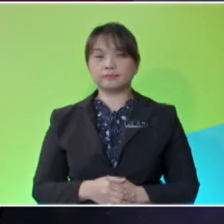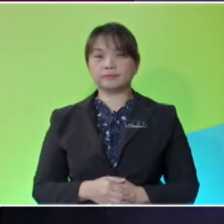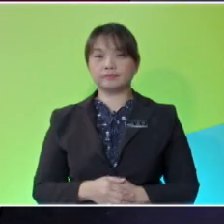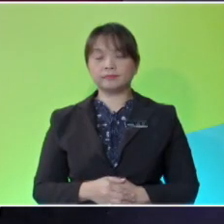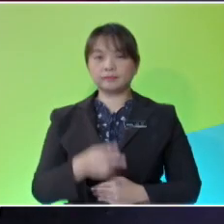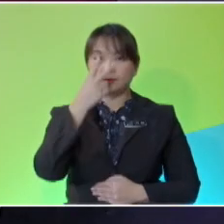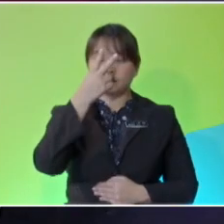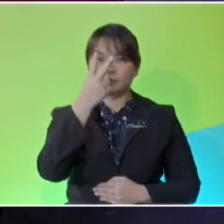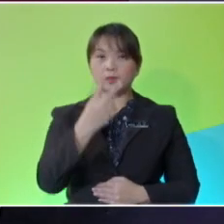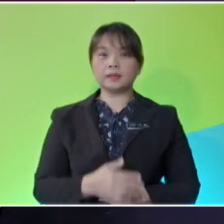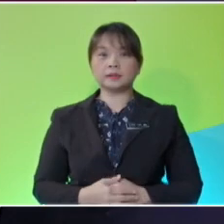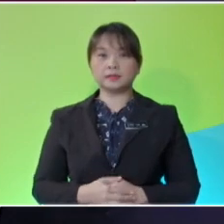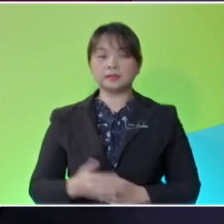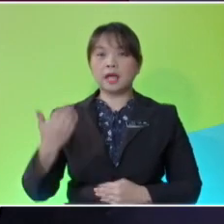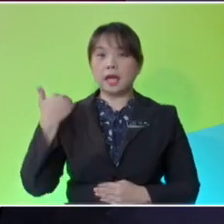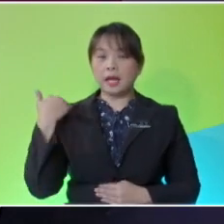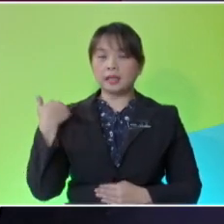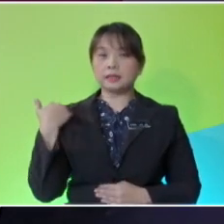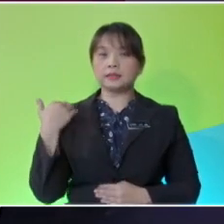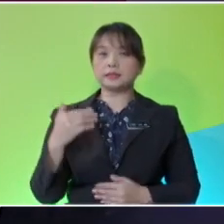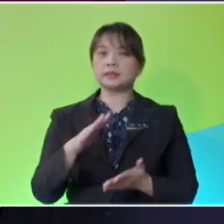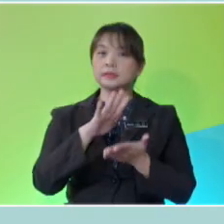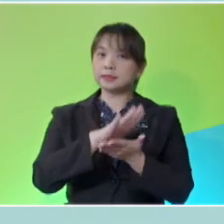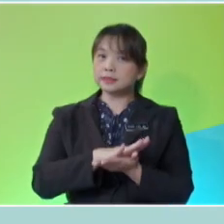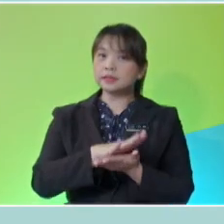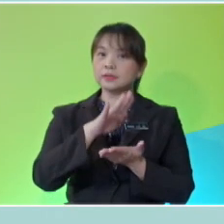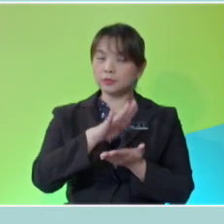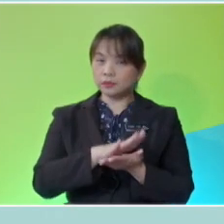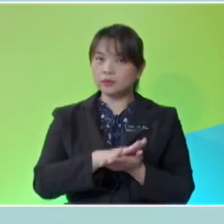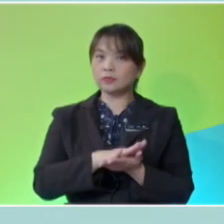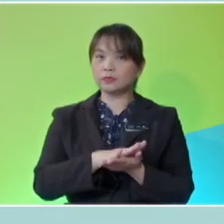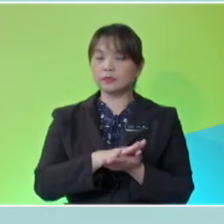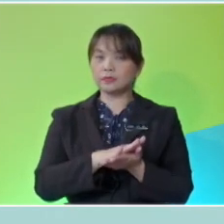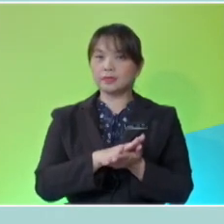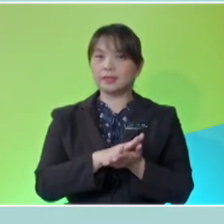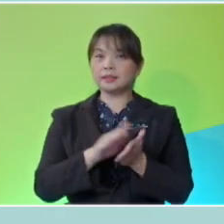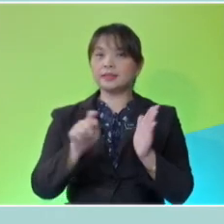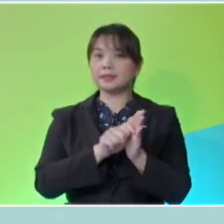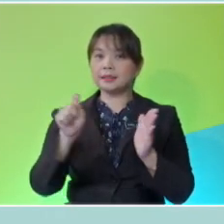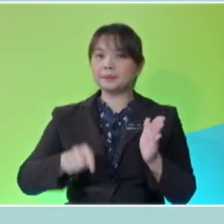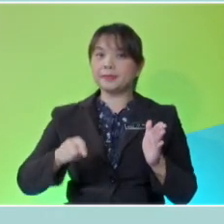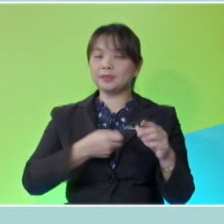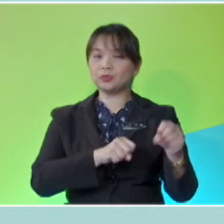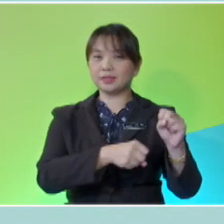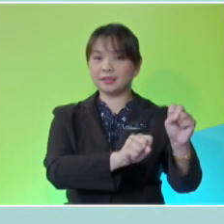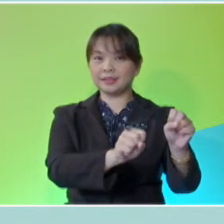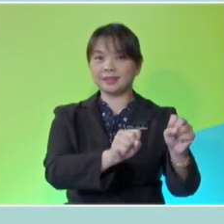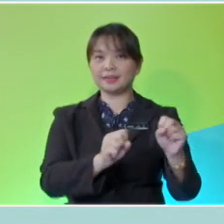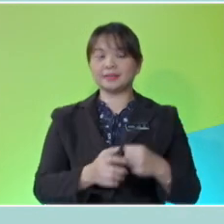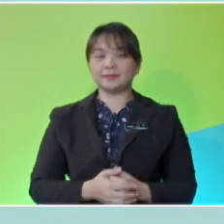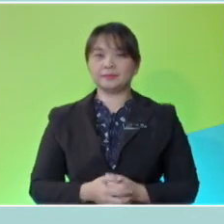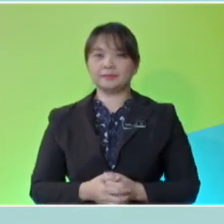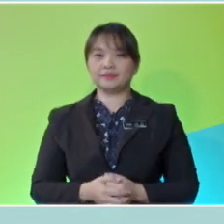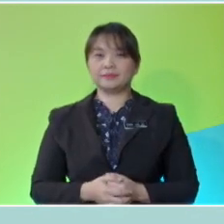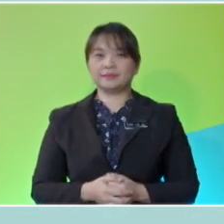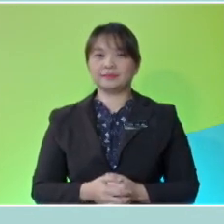perkataannya Aduh sekolah dekat tepi sungai ada di sic titik itu adalah simbol